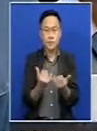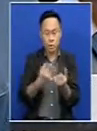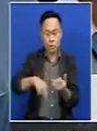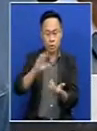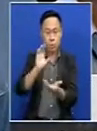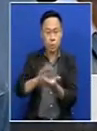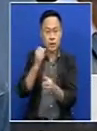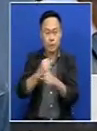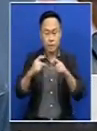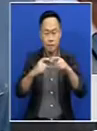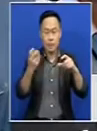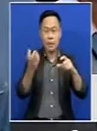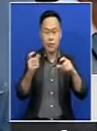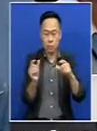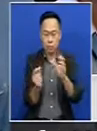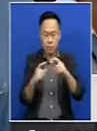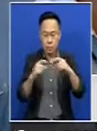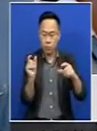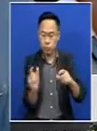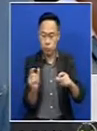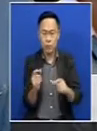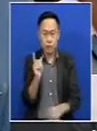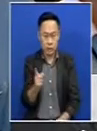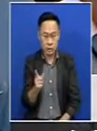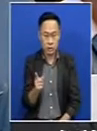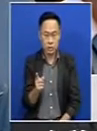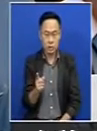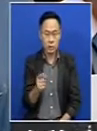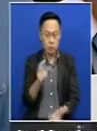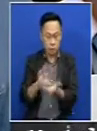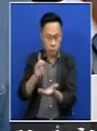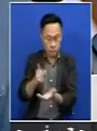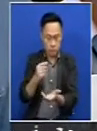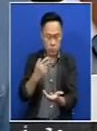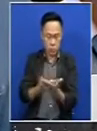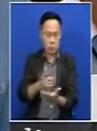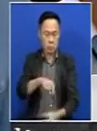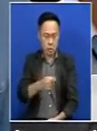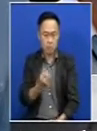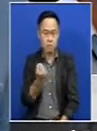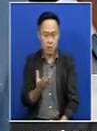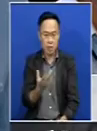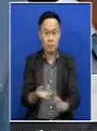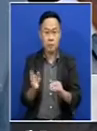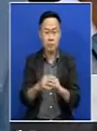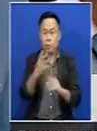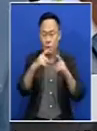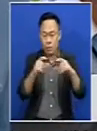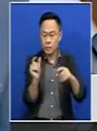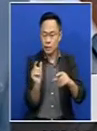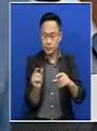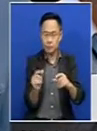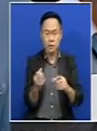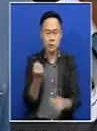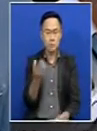คือโดยต้นทุนแล้วเนี่ยต้องบอกกันตรงว่าค่าใช้จ่ายในการทำชิปคัทเนี่ยจะสูงกว่